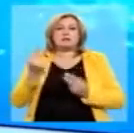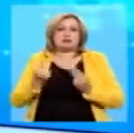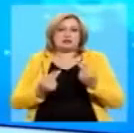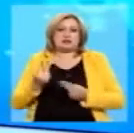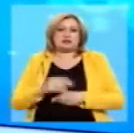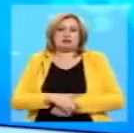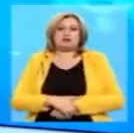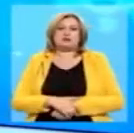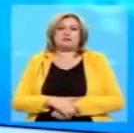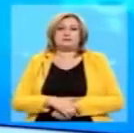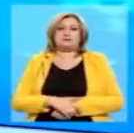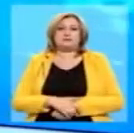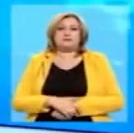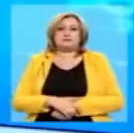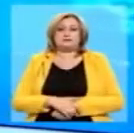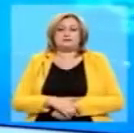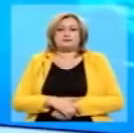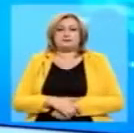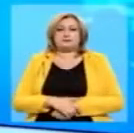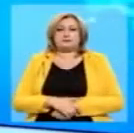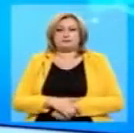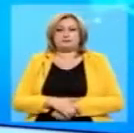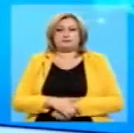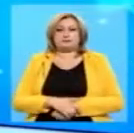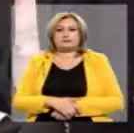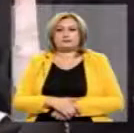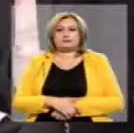үш қола жүлдегеріне жаңа пәтердің кілті табыс етілді.